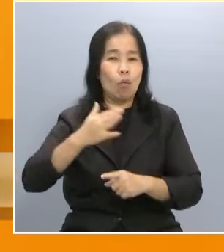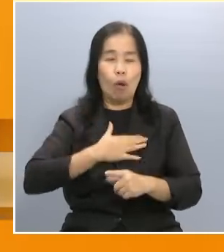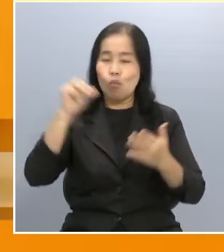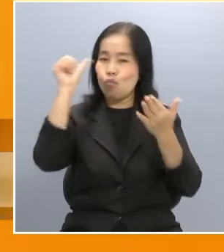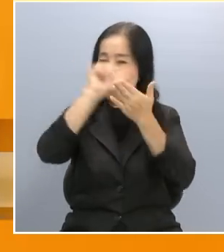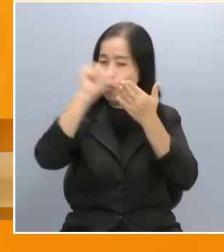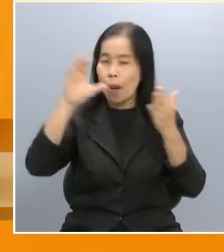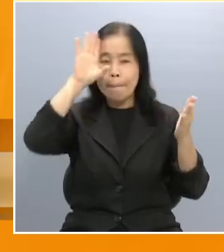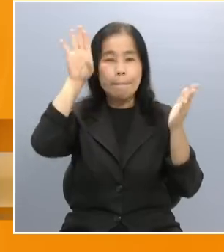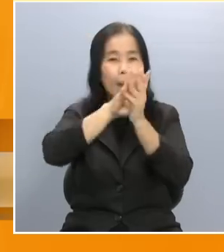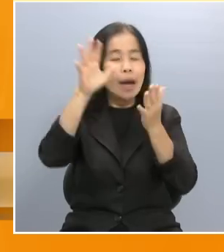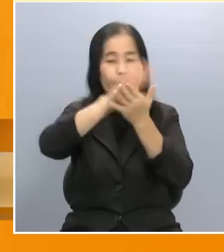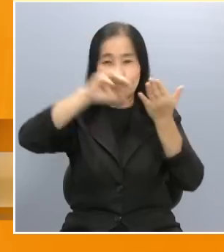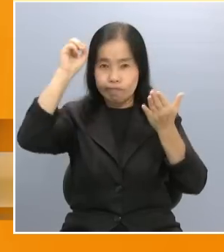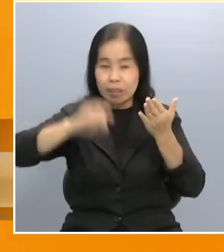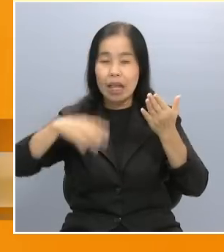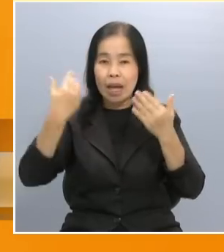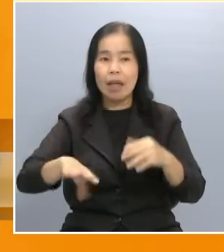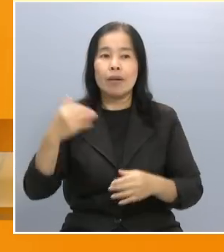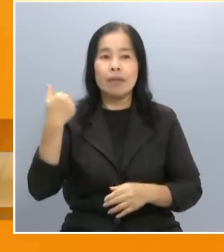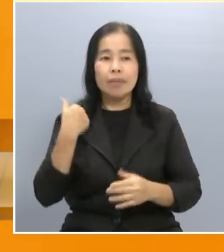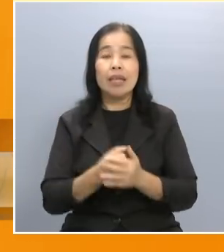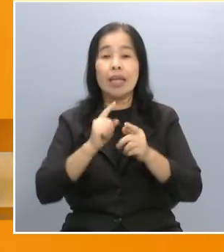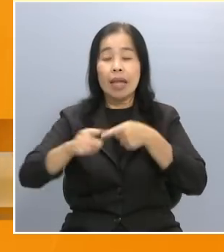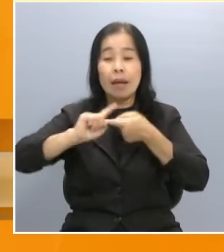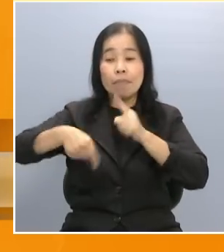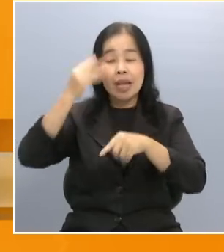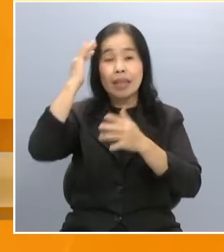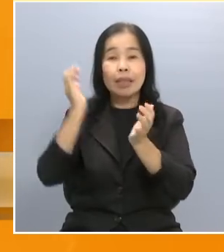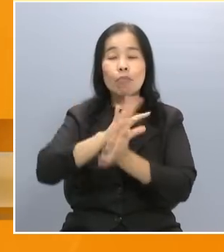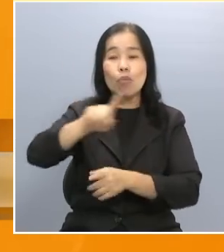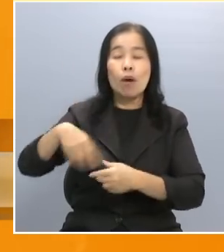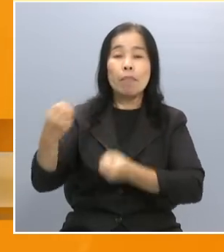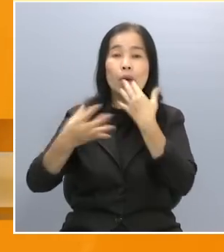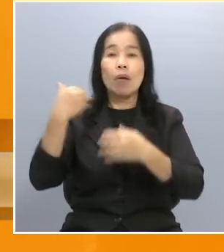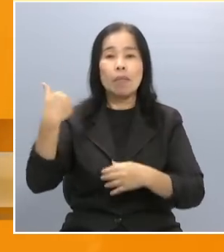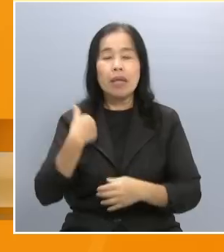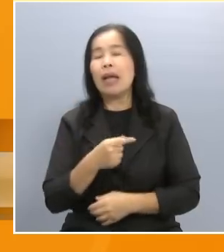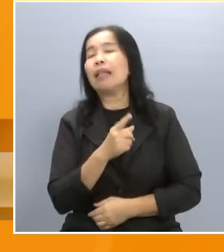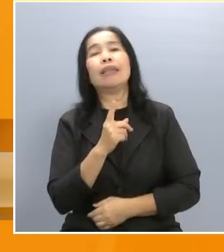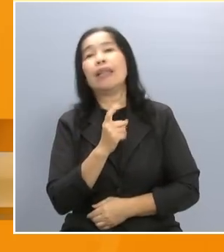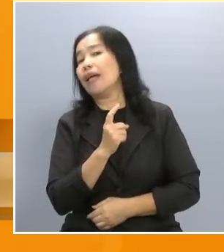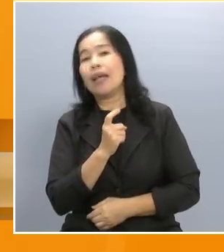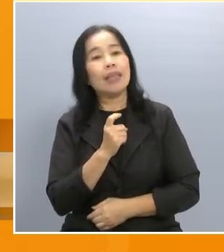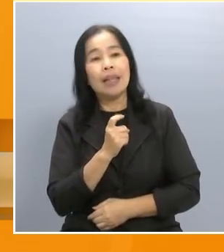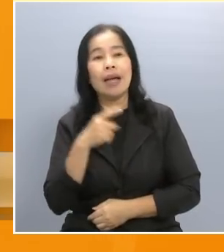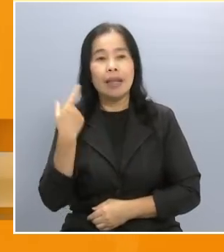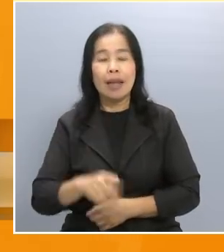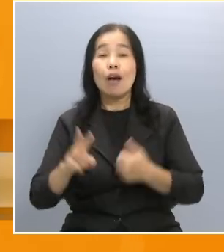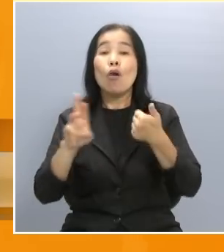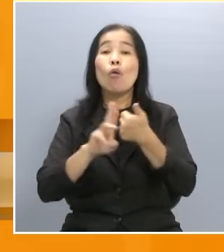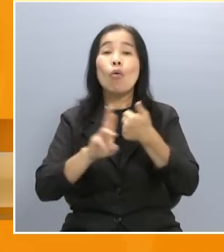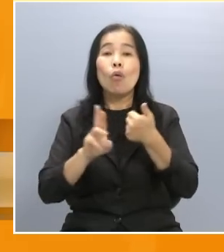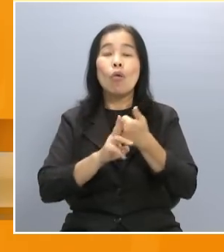ฮะและยังมีประเด็นซึ่งเพจเพื่อนตำรวจเขาบอกนะอ้างว่างานเข้ารองผบ.ตรต่อศักดิ์